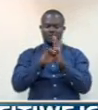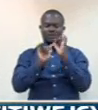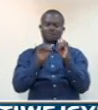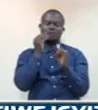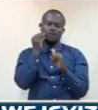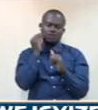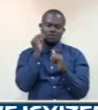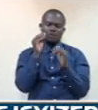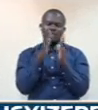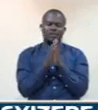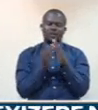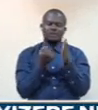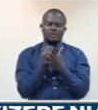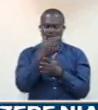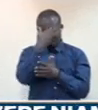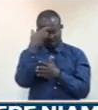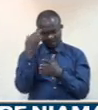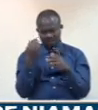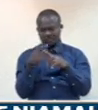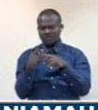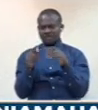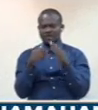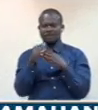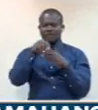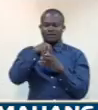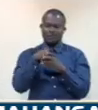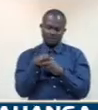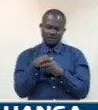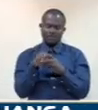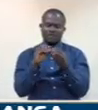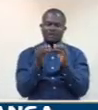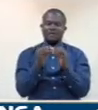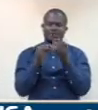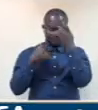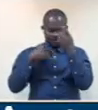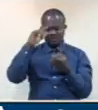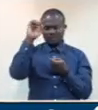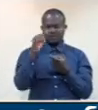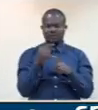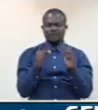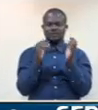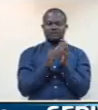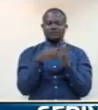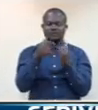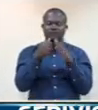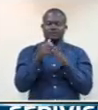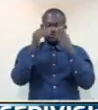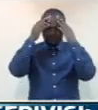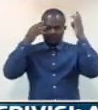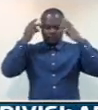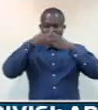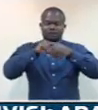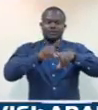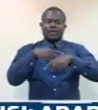muri uyu mujyi byatewe n'impamvu zitandukanye zirimo n'uko imibare y'abandura yagabanutse ariko ngo haracyari impungenge mu gihe